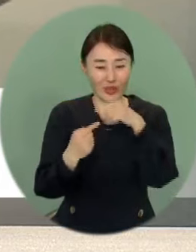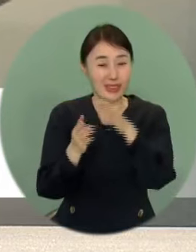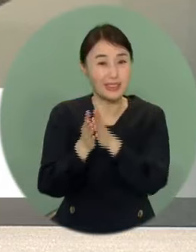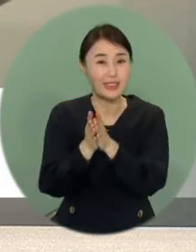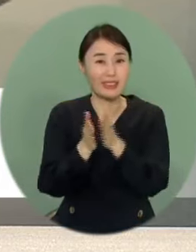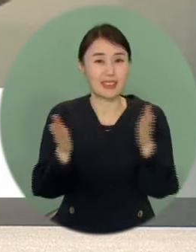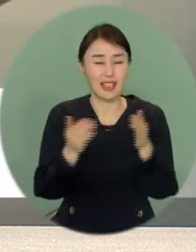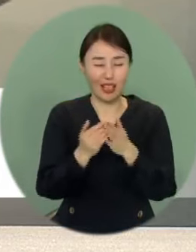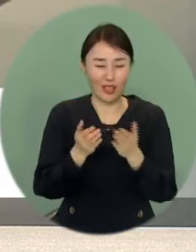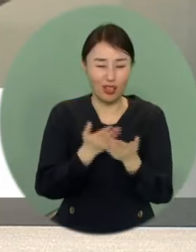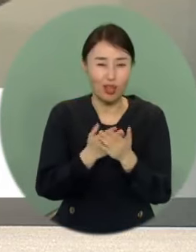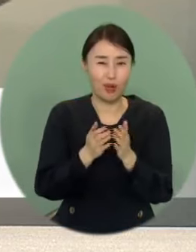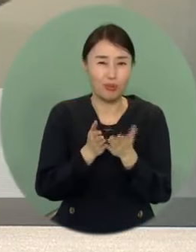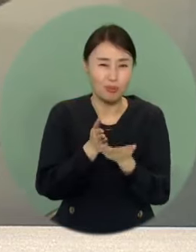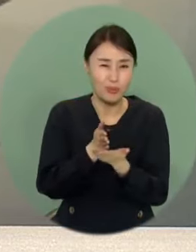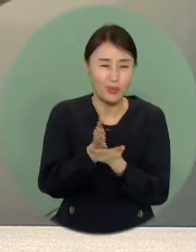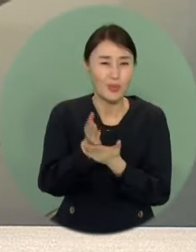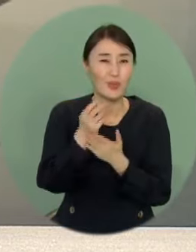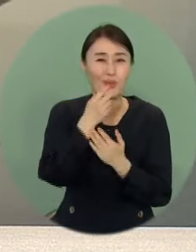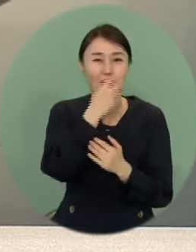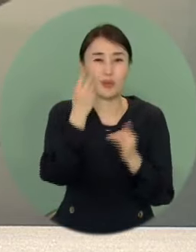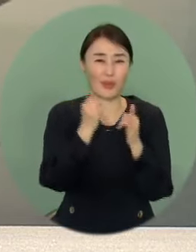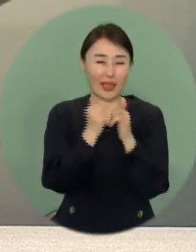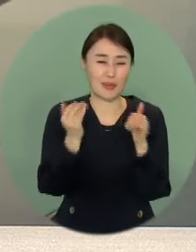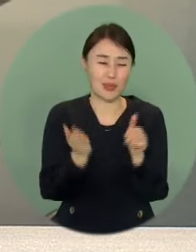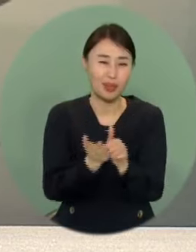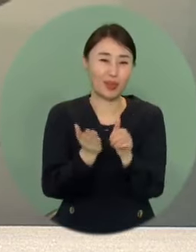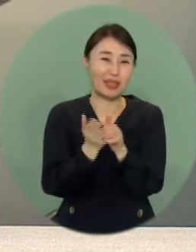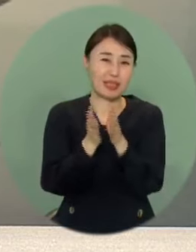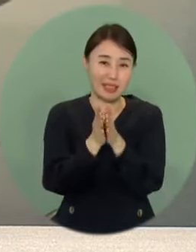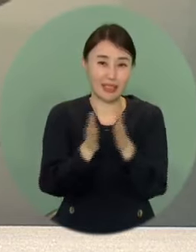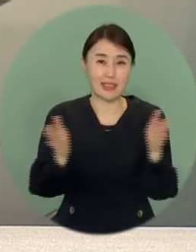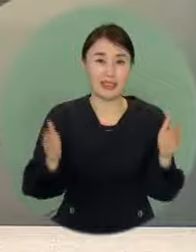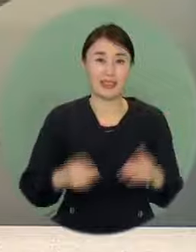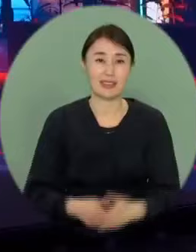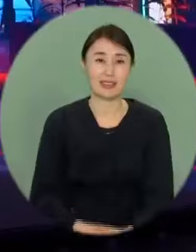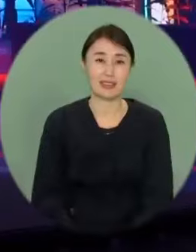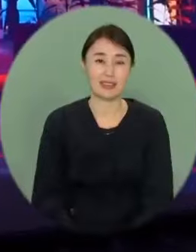전문 인재 양성에 나섭니다 김영찬 기자의 보도입니다